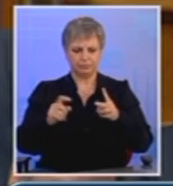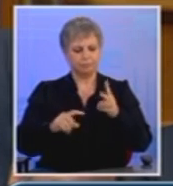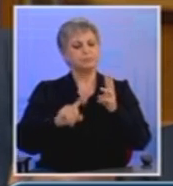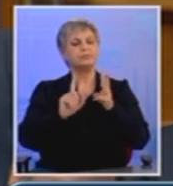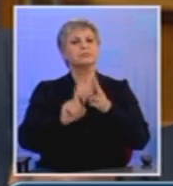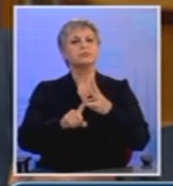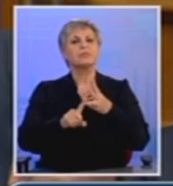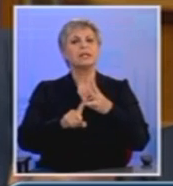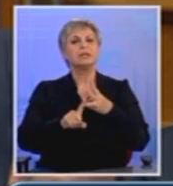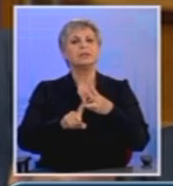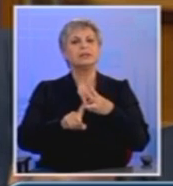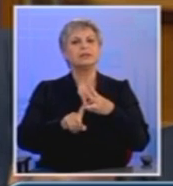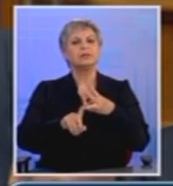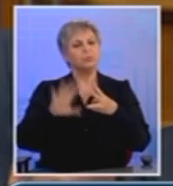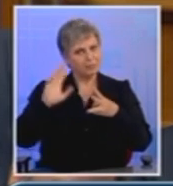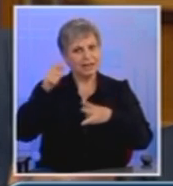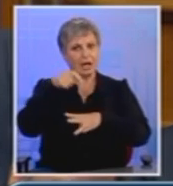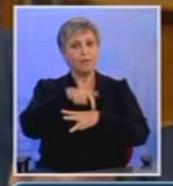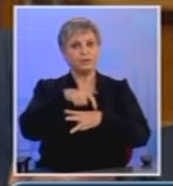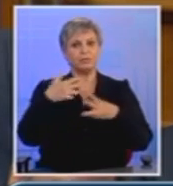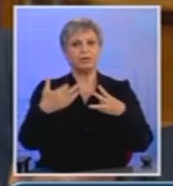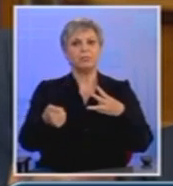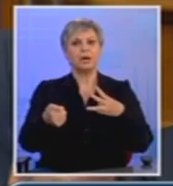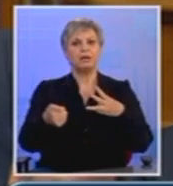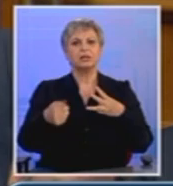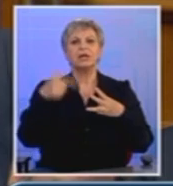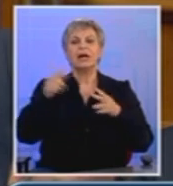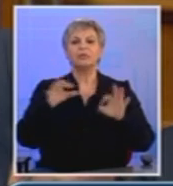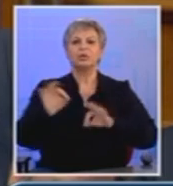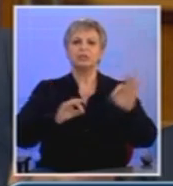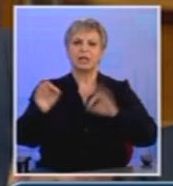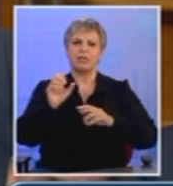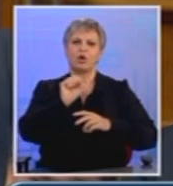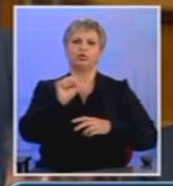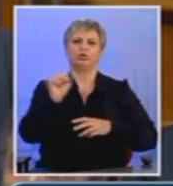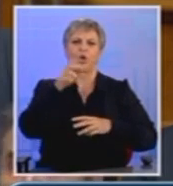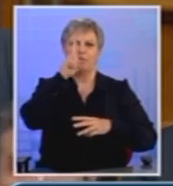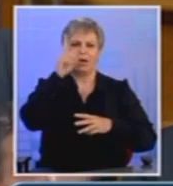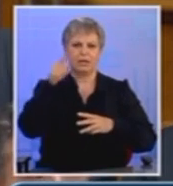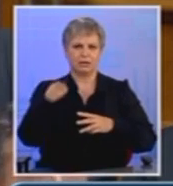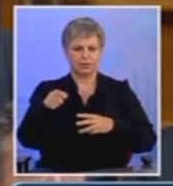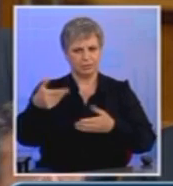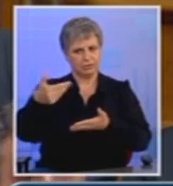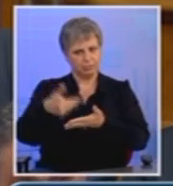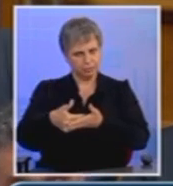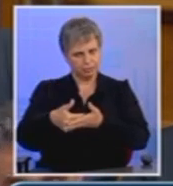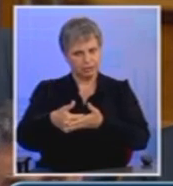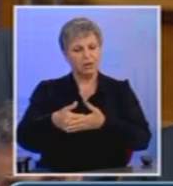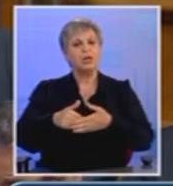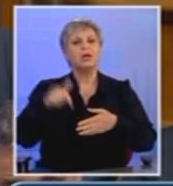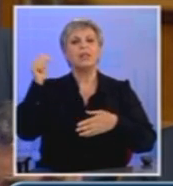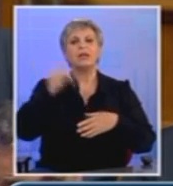τρίτη επιλογή υπάρχει και τώρα το σχέδιο ιλε για τη συναινετική έξοδο της ελλάδας από